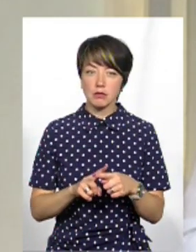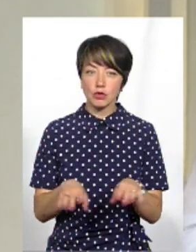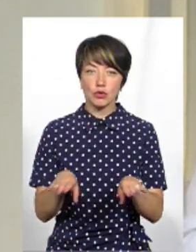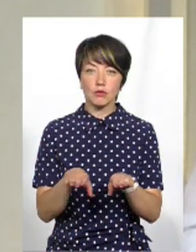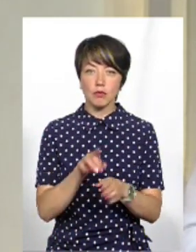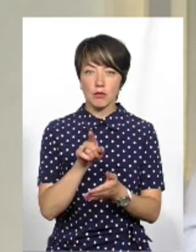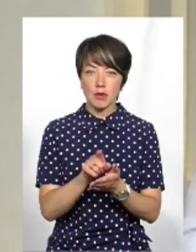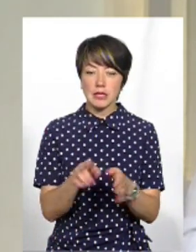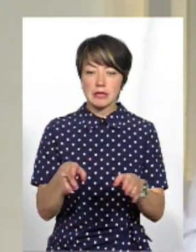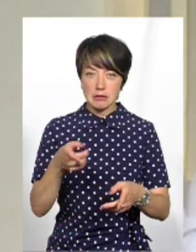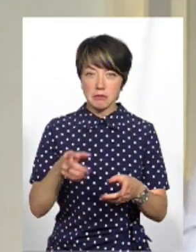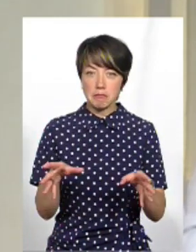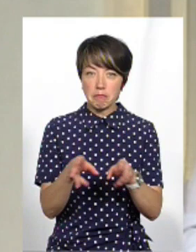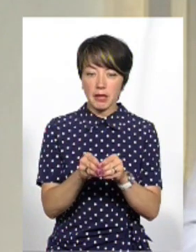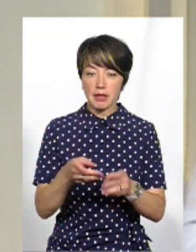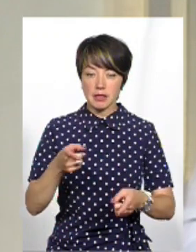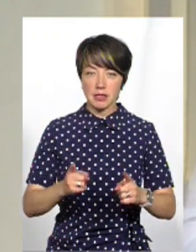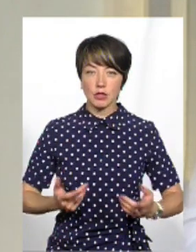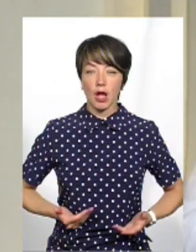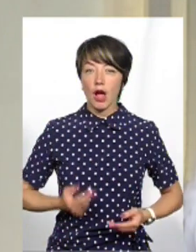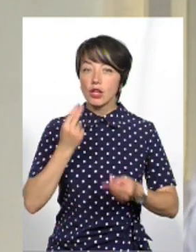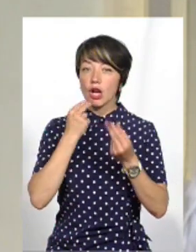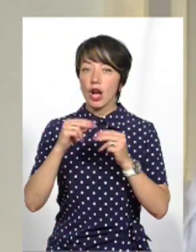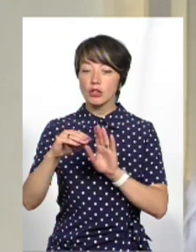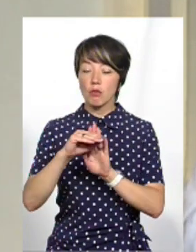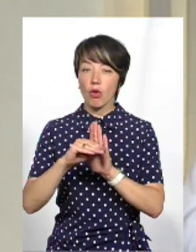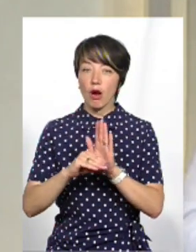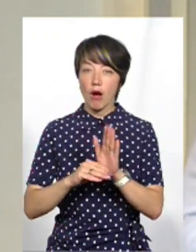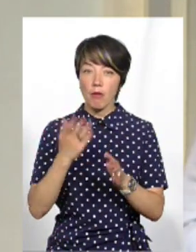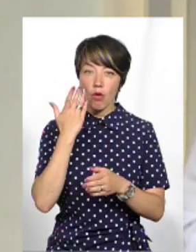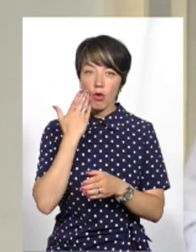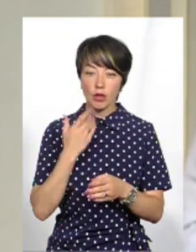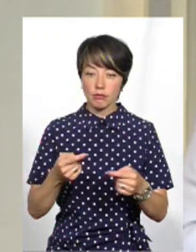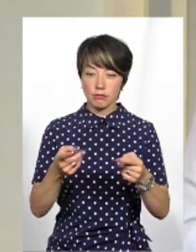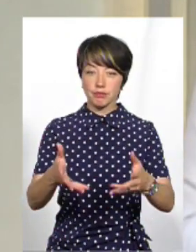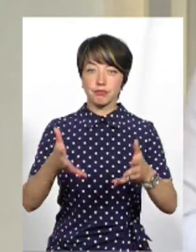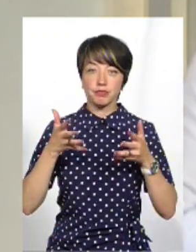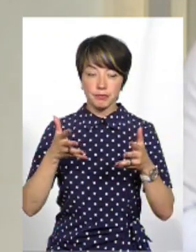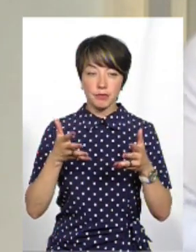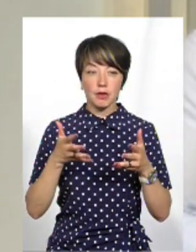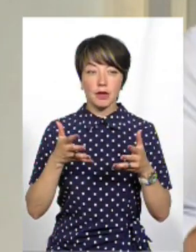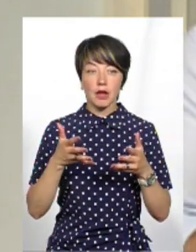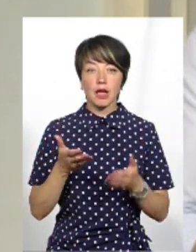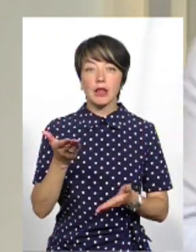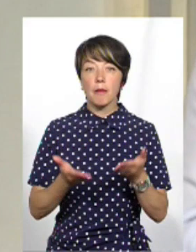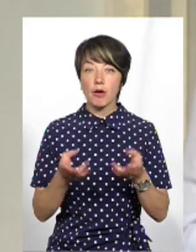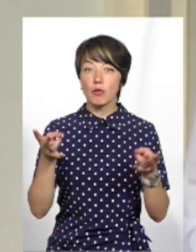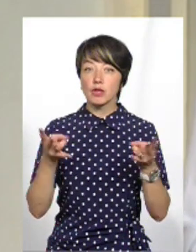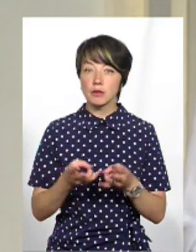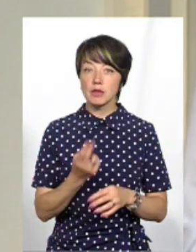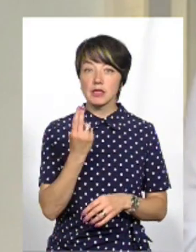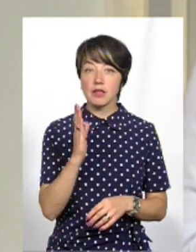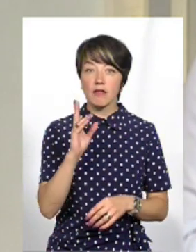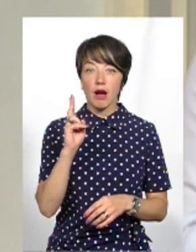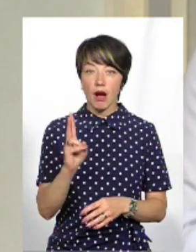схоже, щось має спільне з дійсністю. Ну, найкращі програми, коли структуровані, от ми теж перед ефіром спілкувалися, що, напевно, що потрібно в